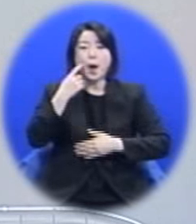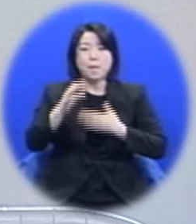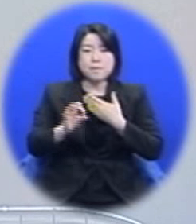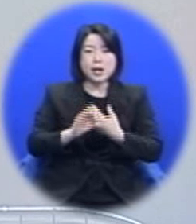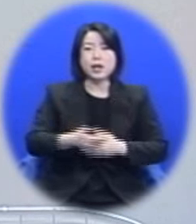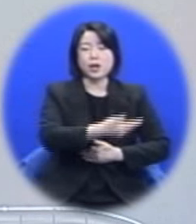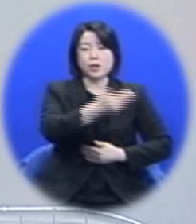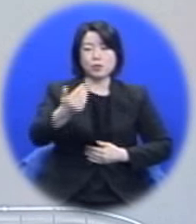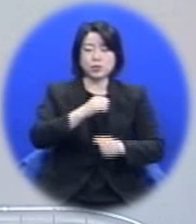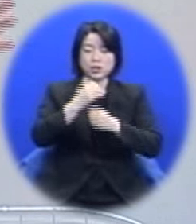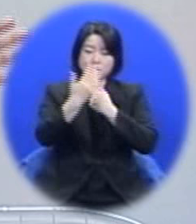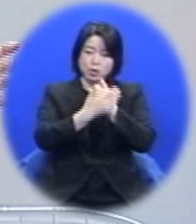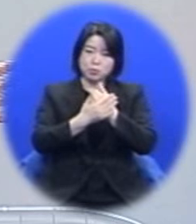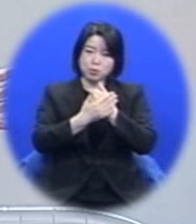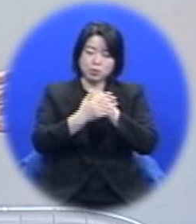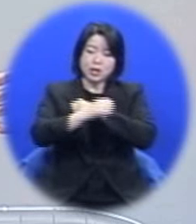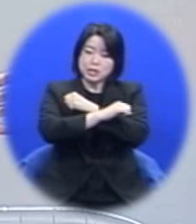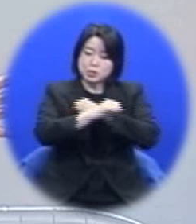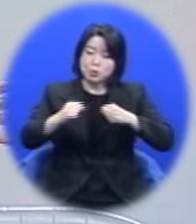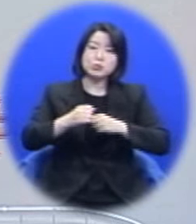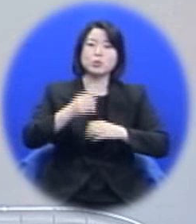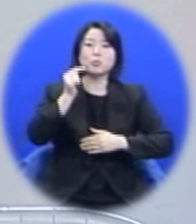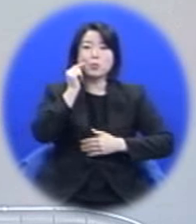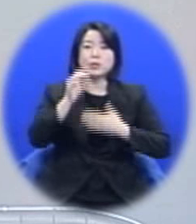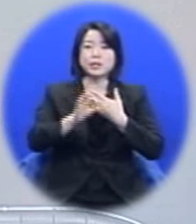있다면 여러분은 은혜가 없는 사람이에요.